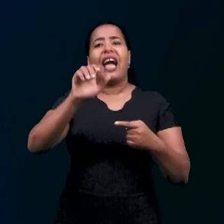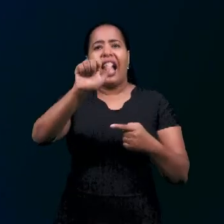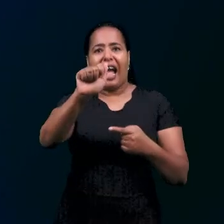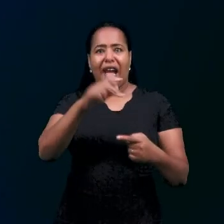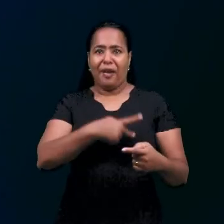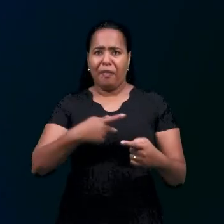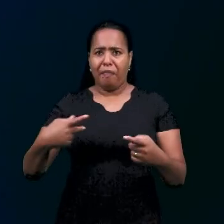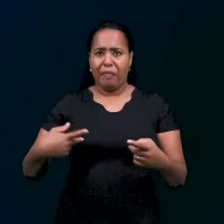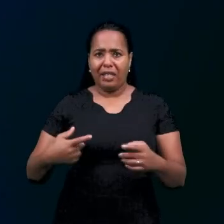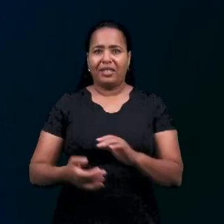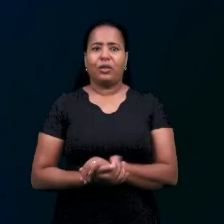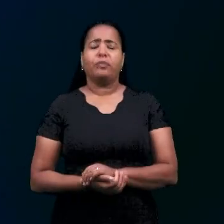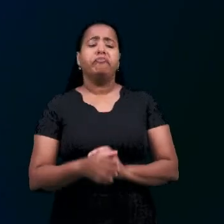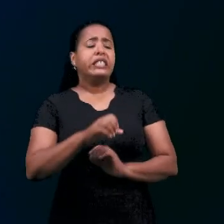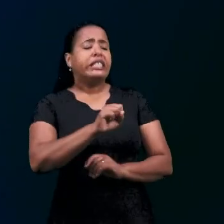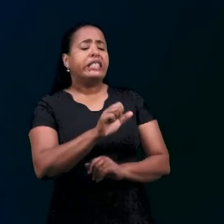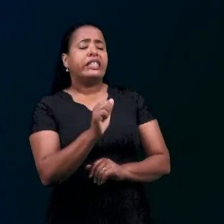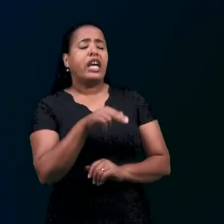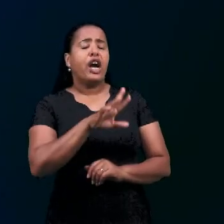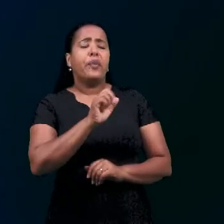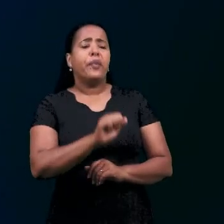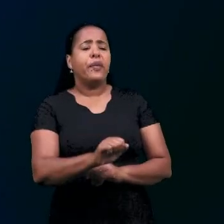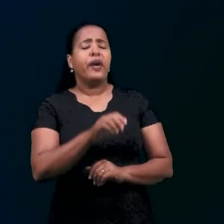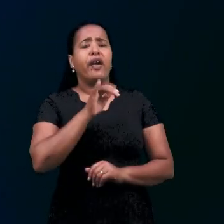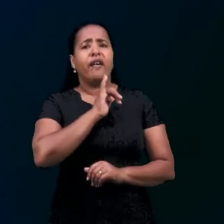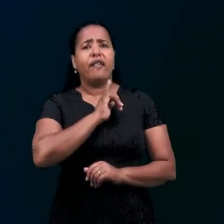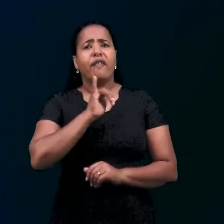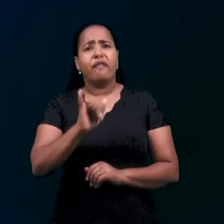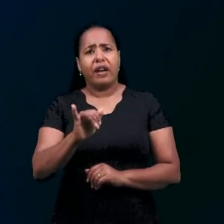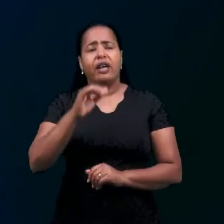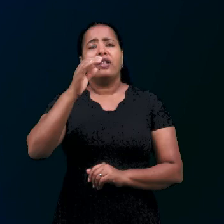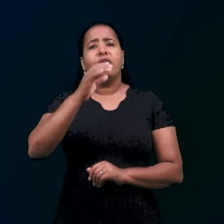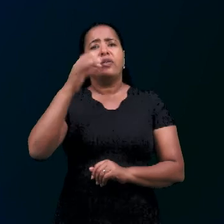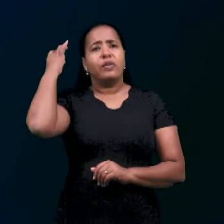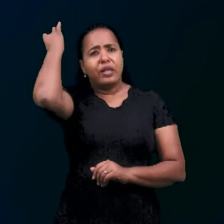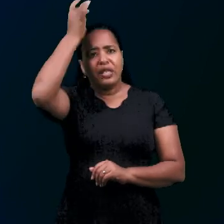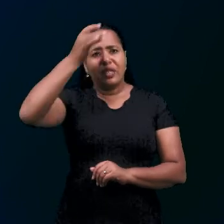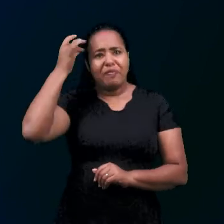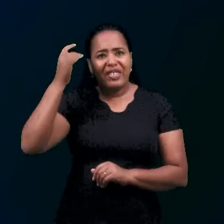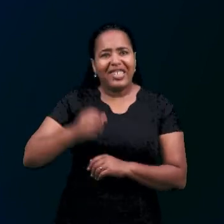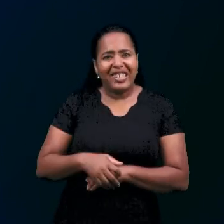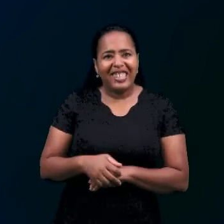le pasteur. Samuel, qui baptise avec le Saint-Esprit?